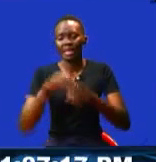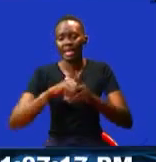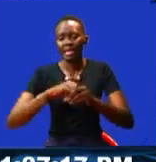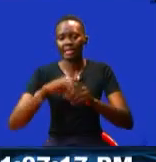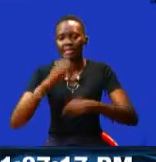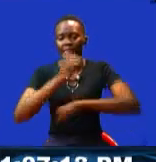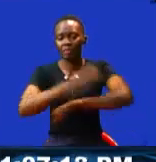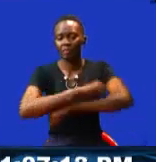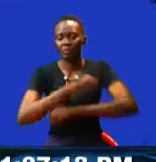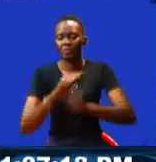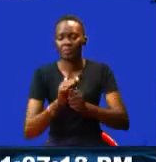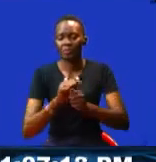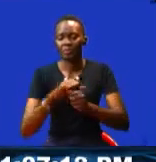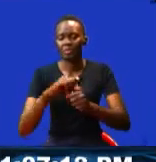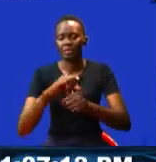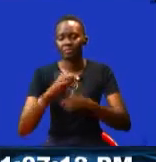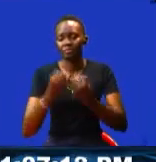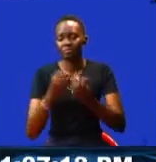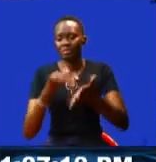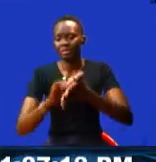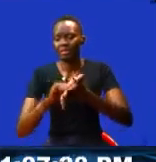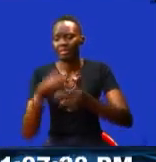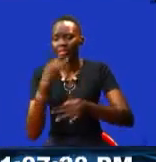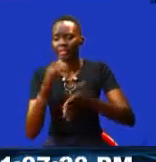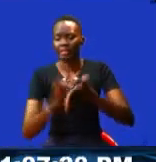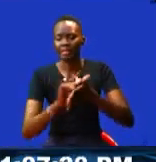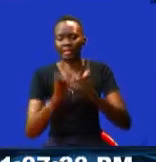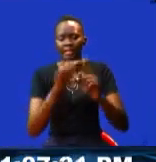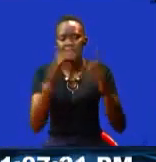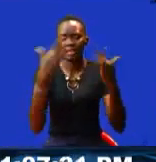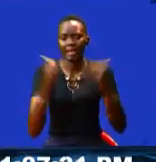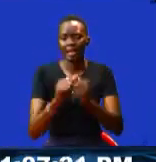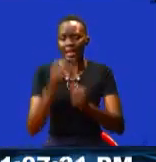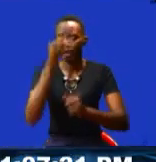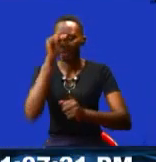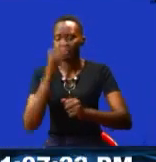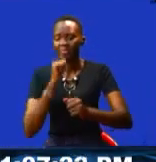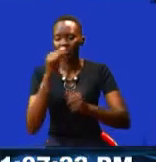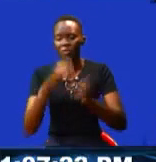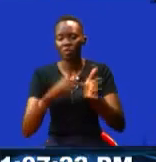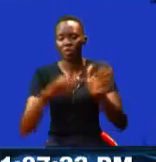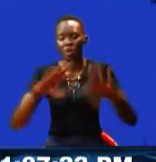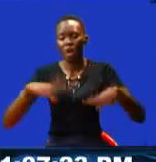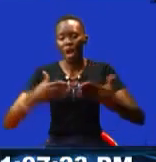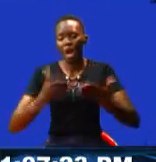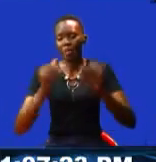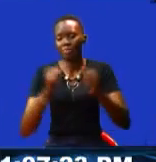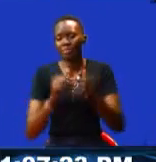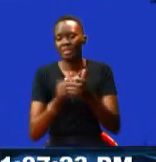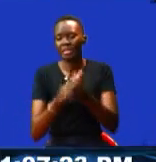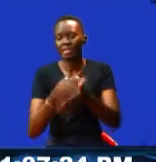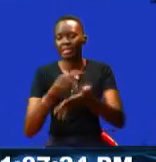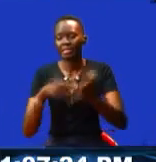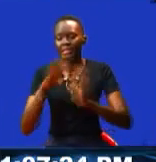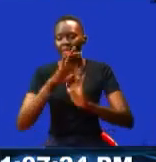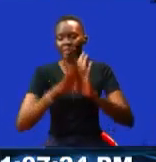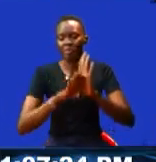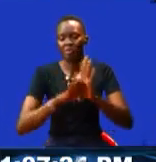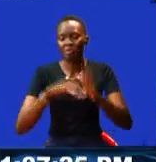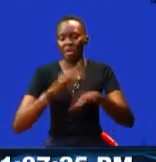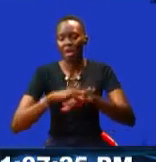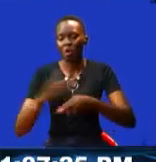kaende. Riwruogno endo lero ni nyaka gi sani piny owacho pok onyiso kaka koro ginyalo tayo chenro makama nende e yorno endo